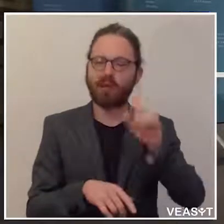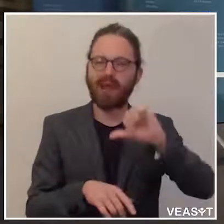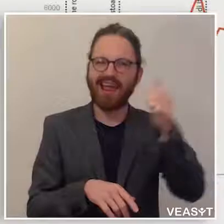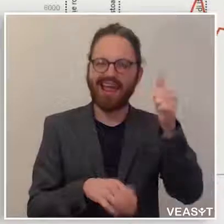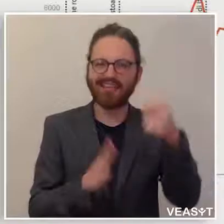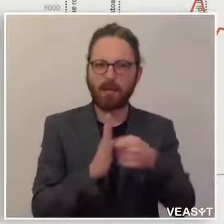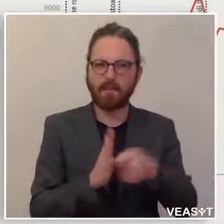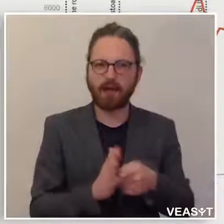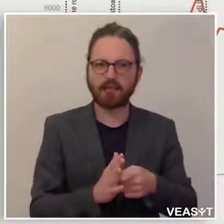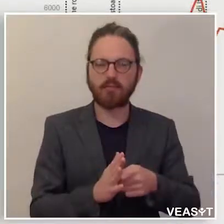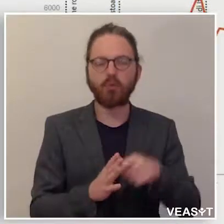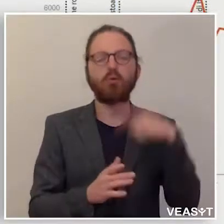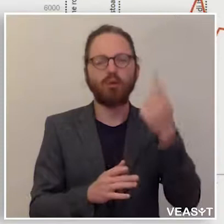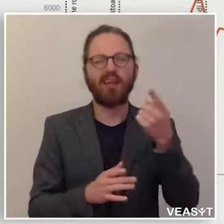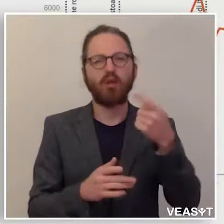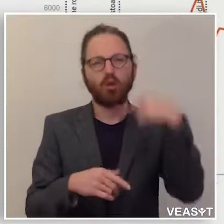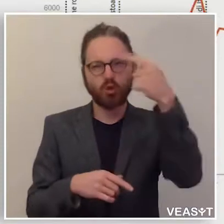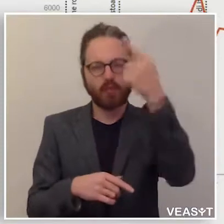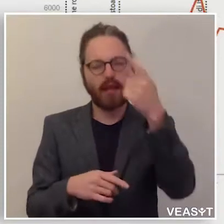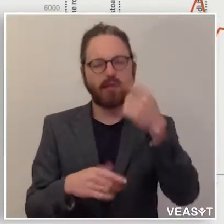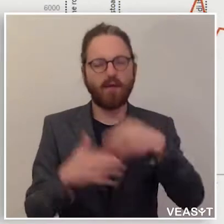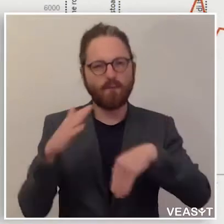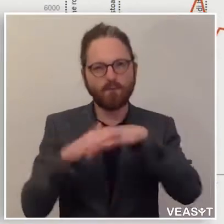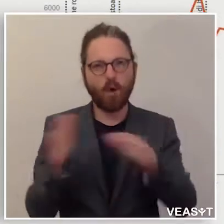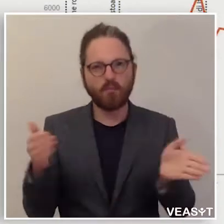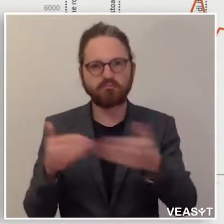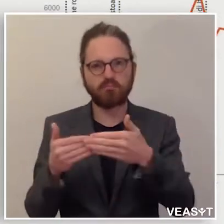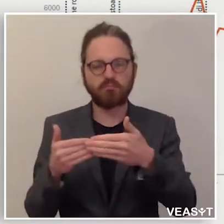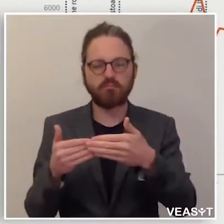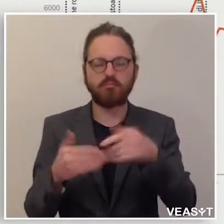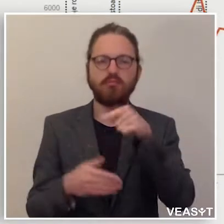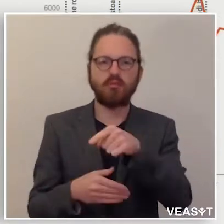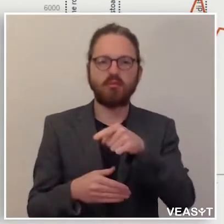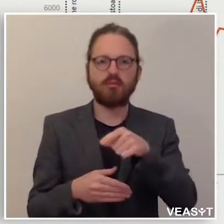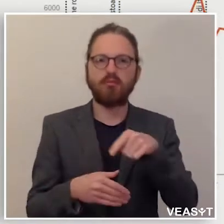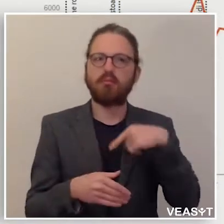mustang e si aspetta che neofiti